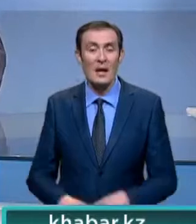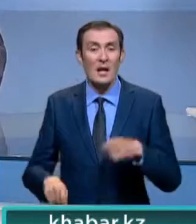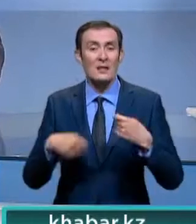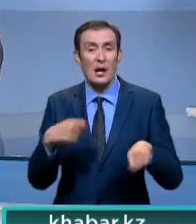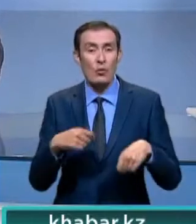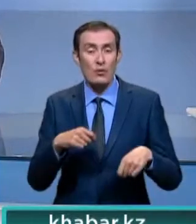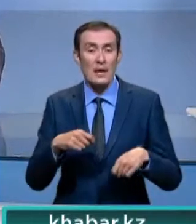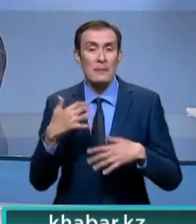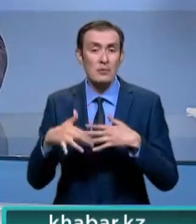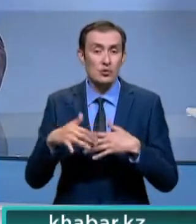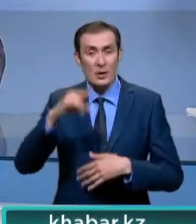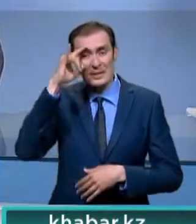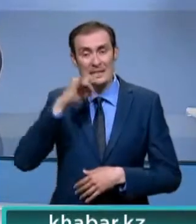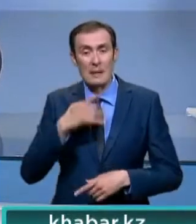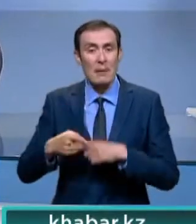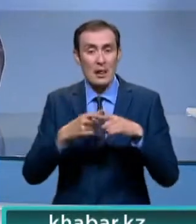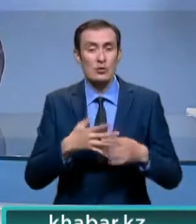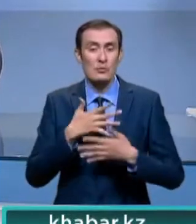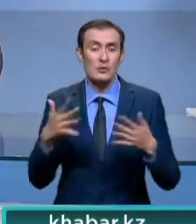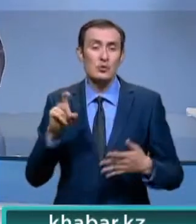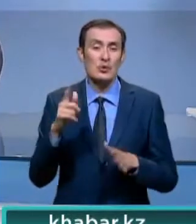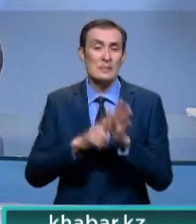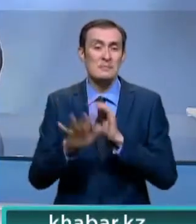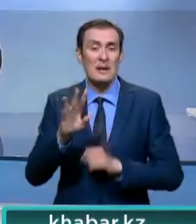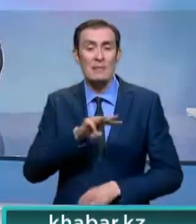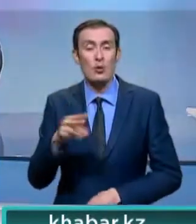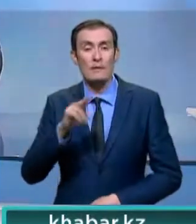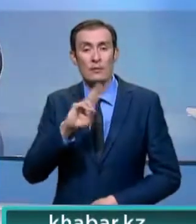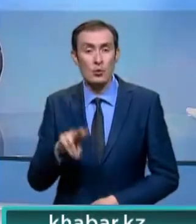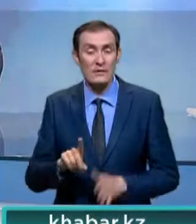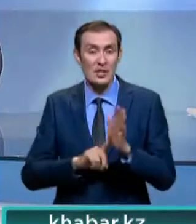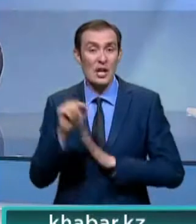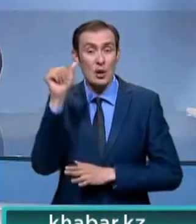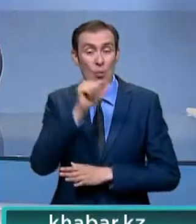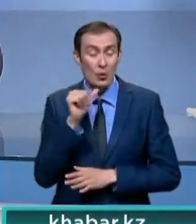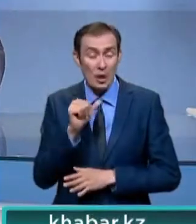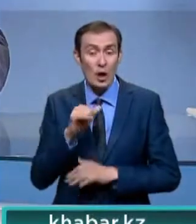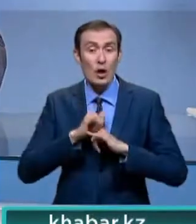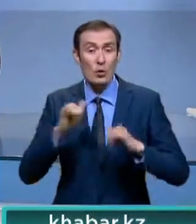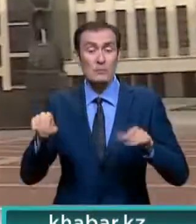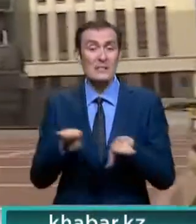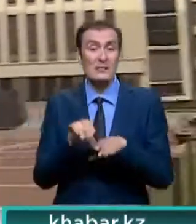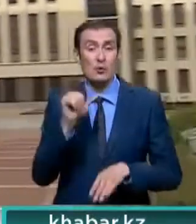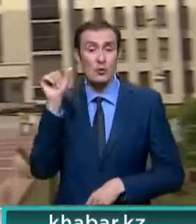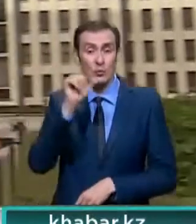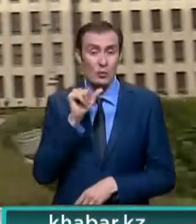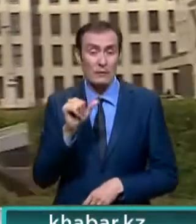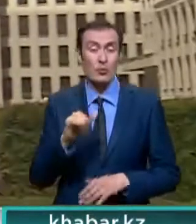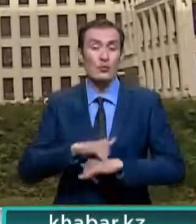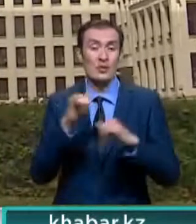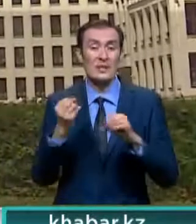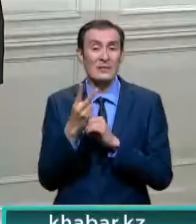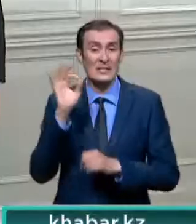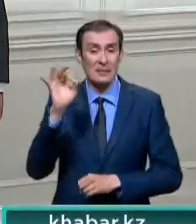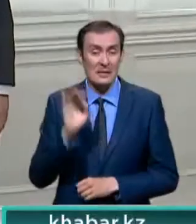товарооборот от казахстана и белоруссии превысил 175 миллионов долларов с начала этого года рост по сравнению с прошлогодними показателями на